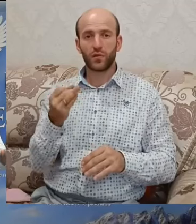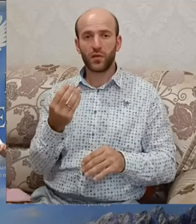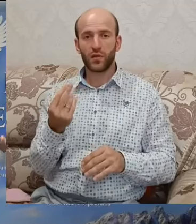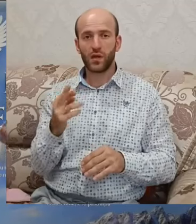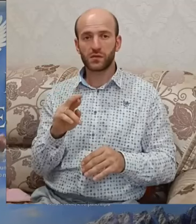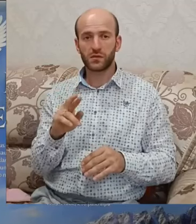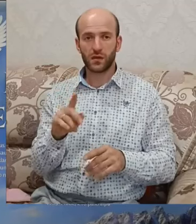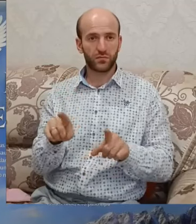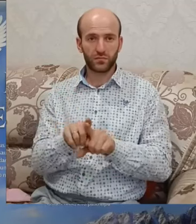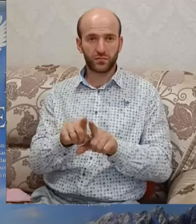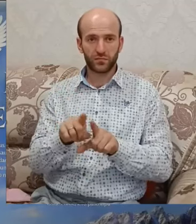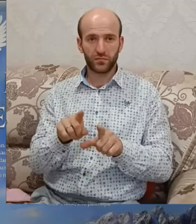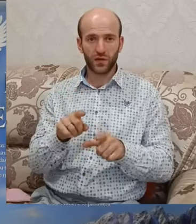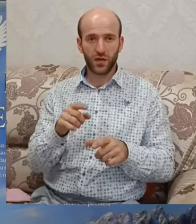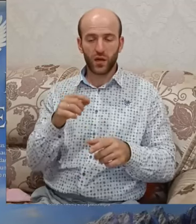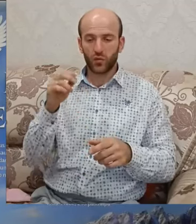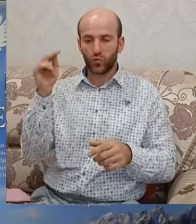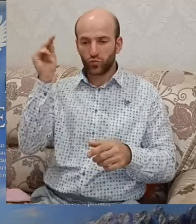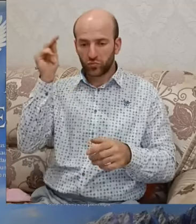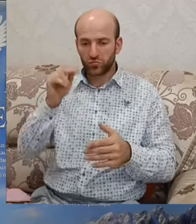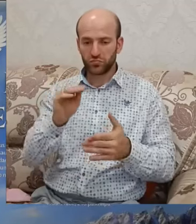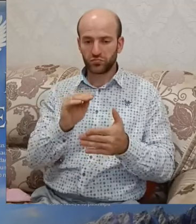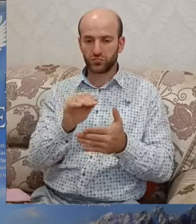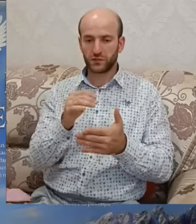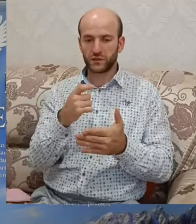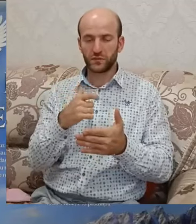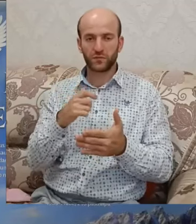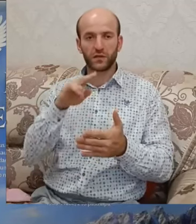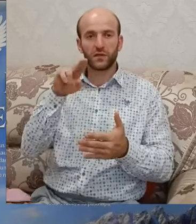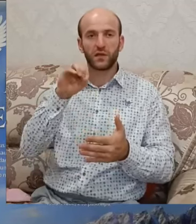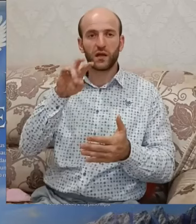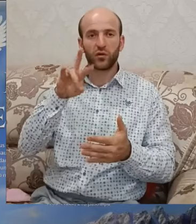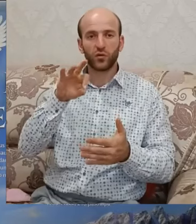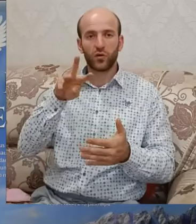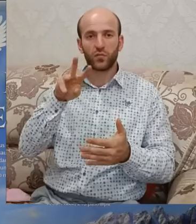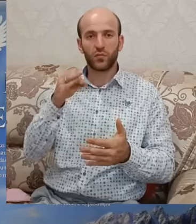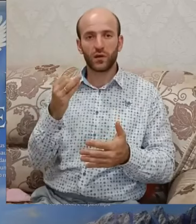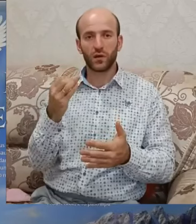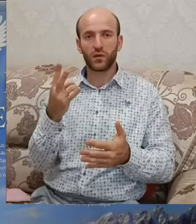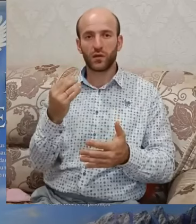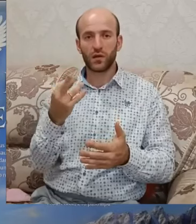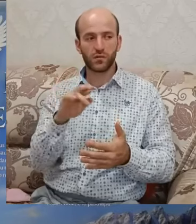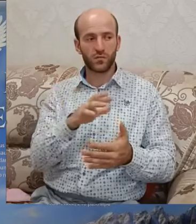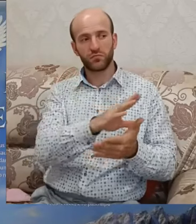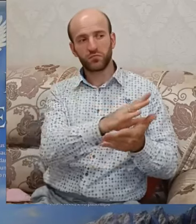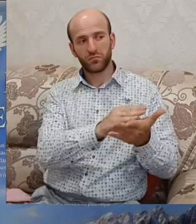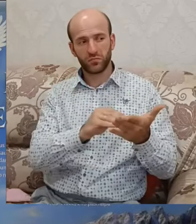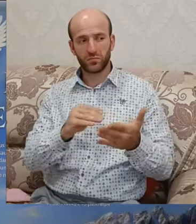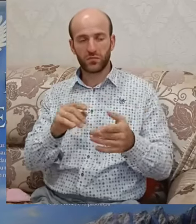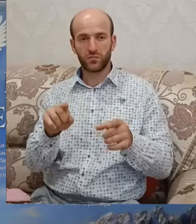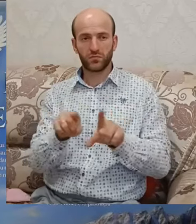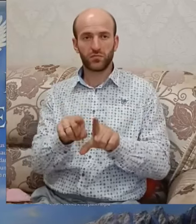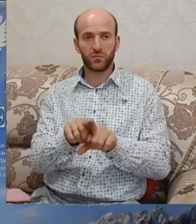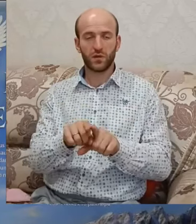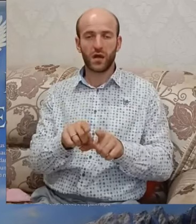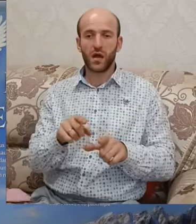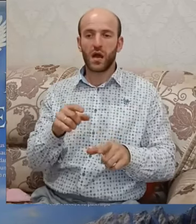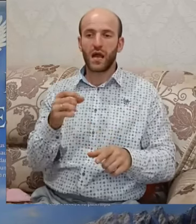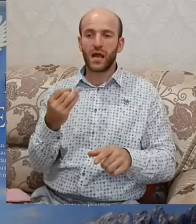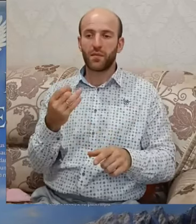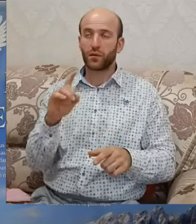правильном Teisingoje pozicijoje. В правильной позиции. Amen. Amen. Dievo genas niekada nesimaitins kažkokiu keistu